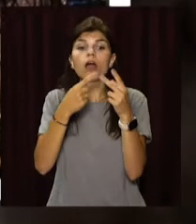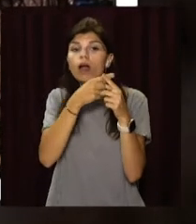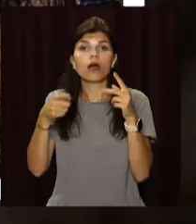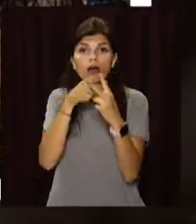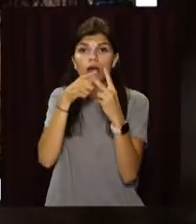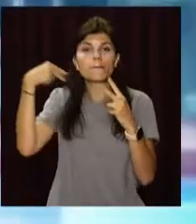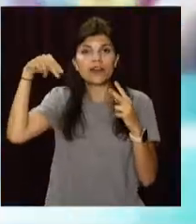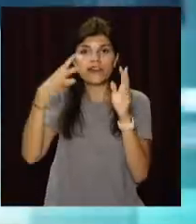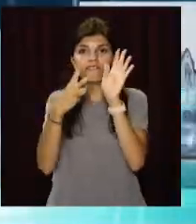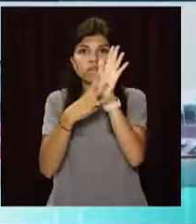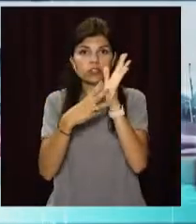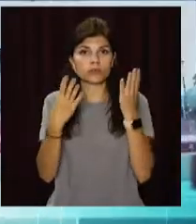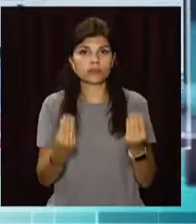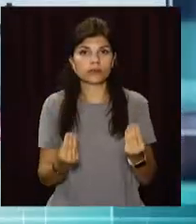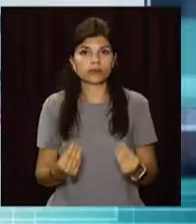днів.